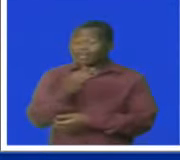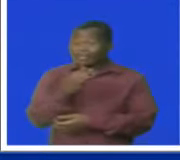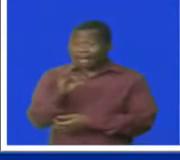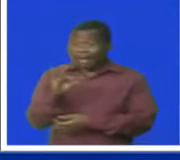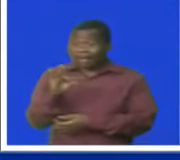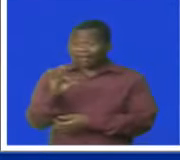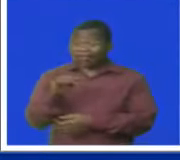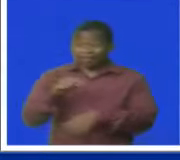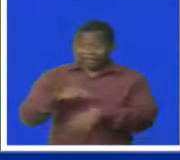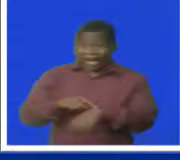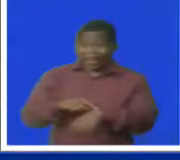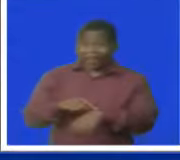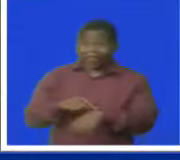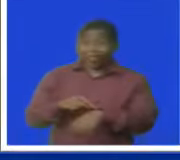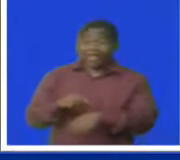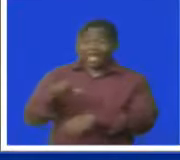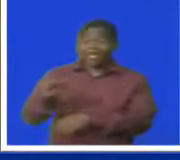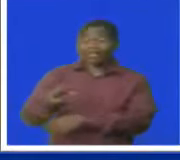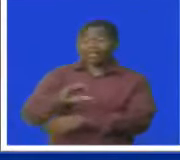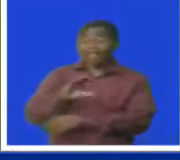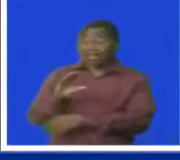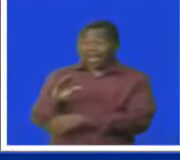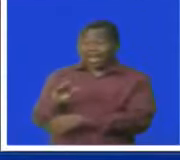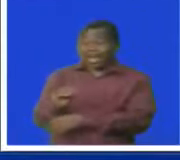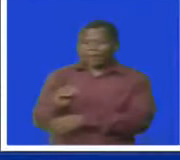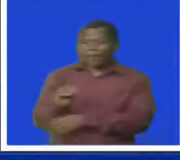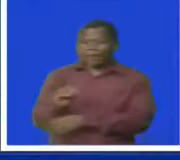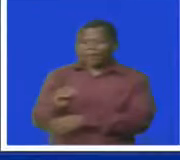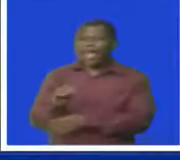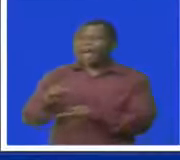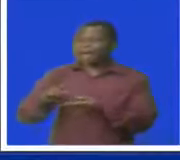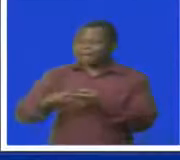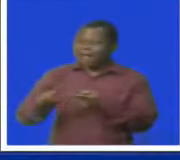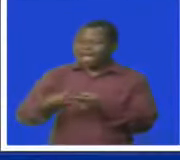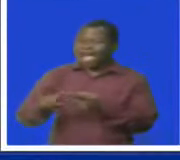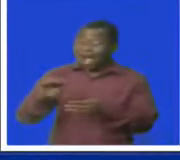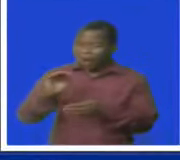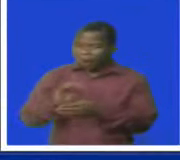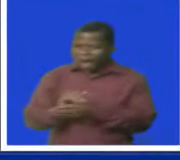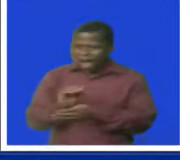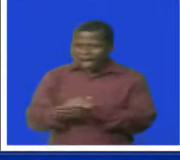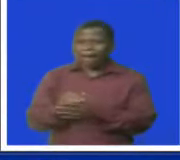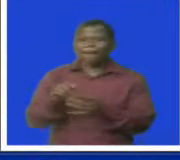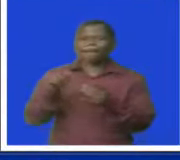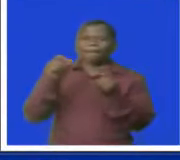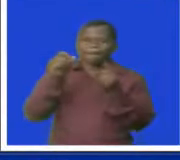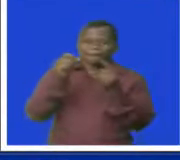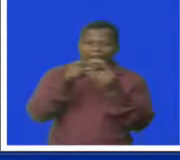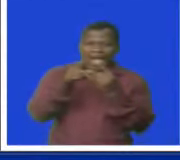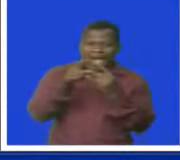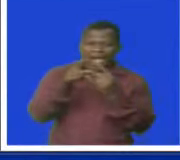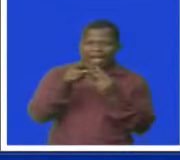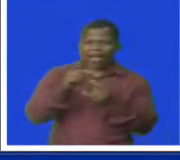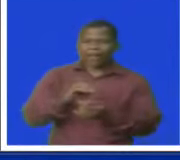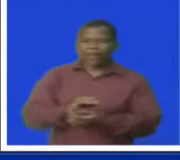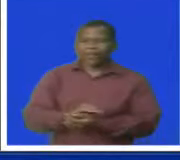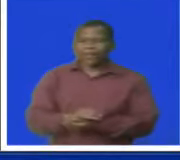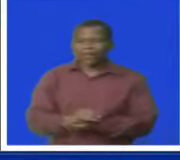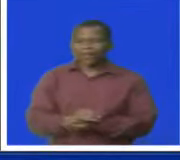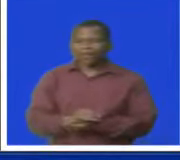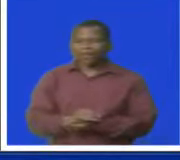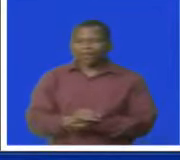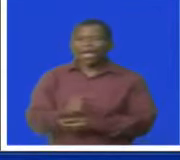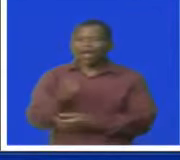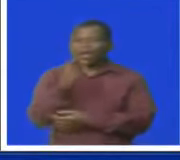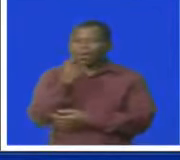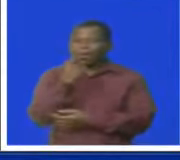lebuya ngemandla. Yachubeka nekwakhe mathuba lamahle. Ilitholile ke lesibili leNingizimu Afrika lebese lisuka emlotheni lahamba embili